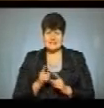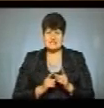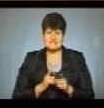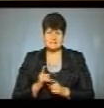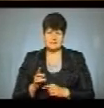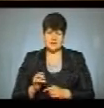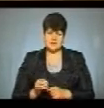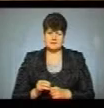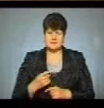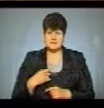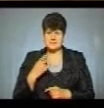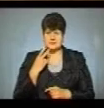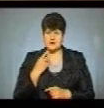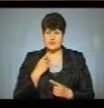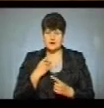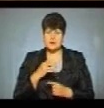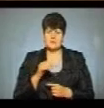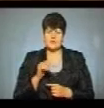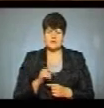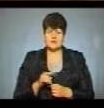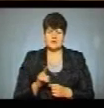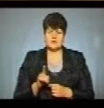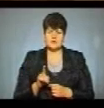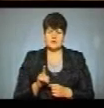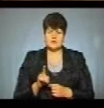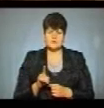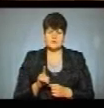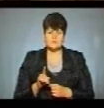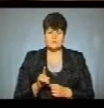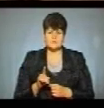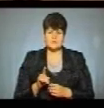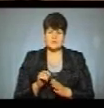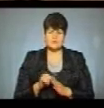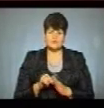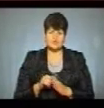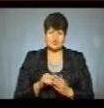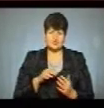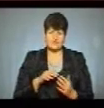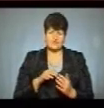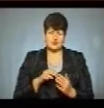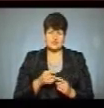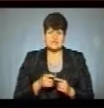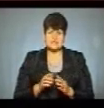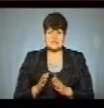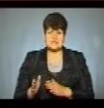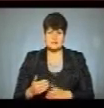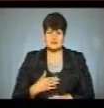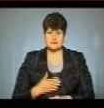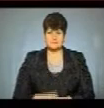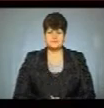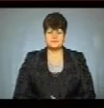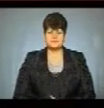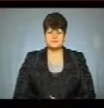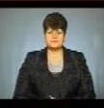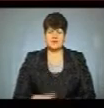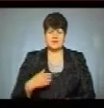Ми завжди говорили про те, що в Україні сьогодні є два фронти. Внутрішній Це система наша, не покарання.